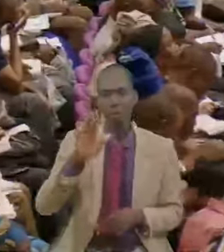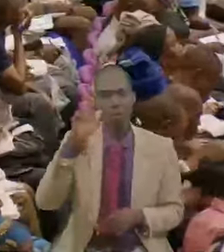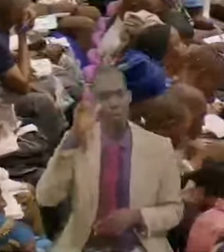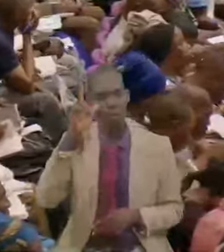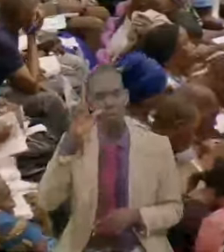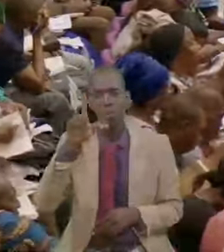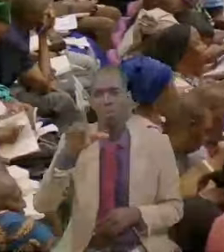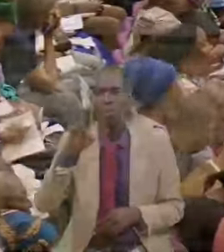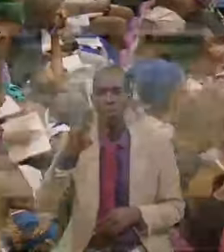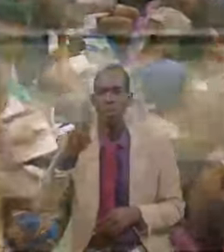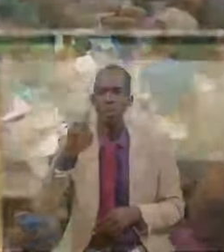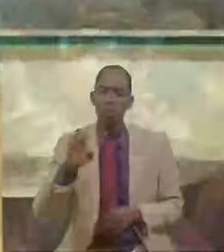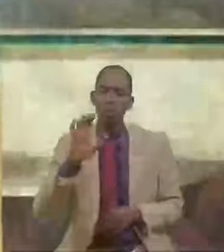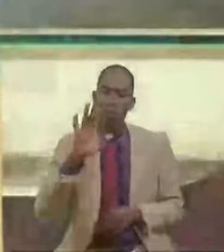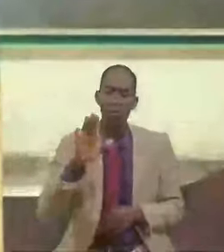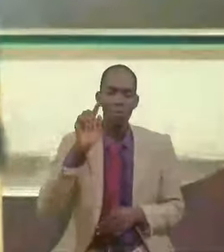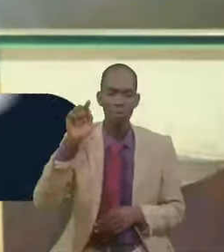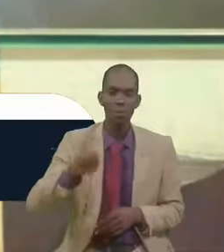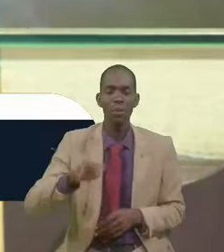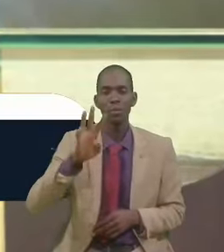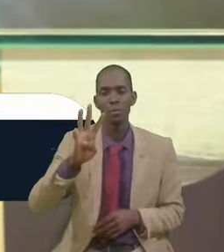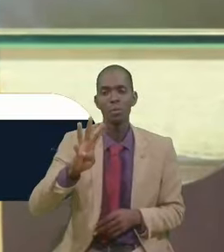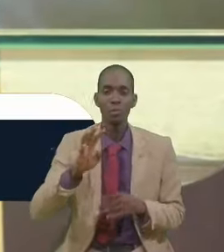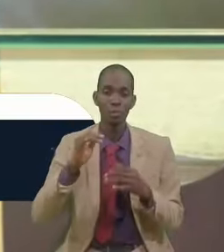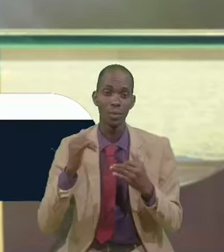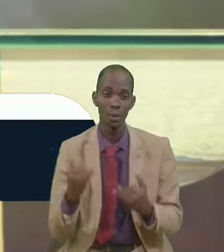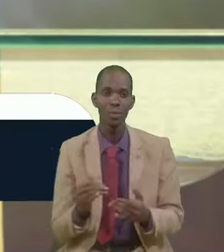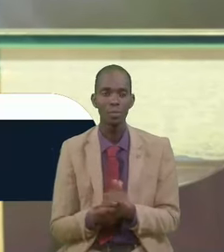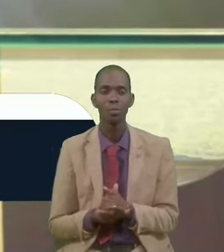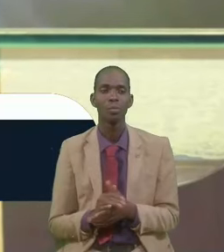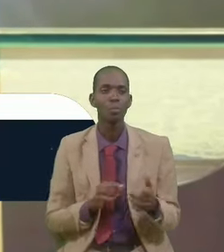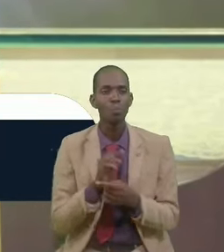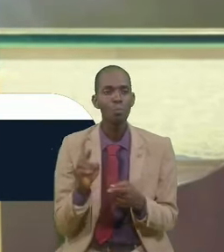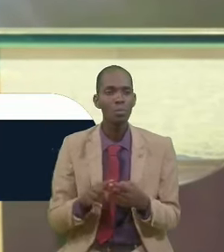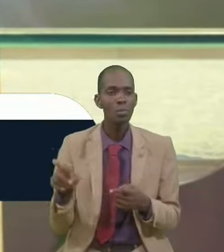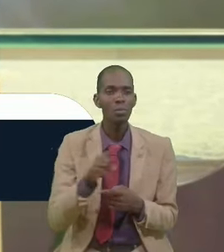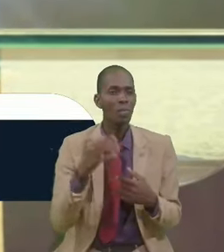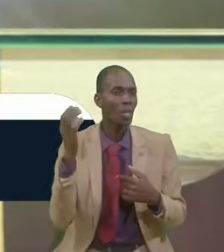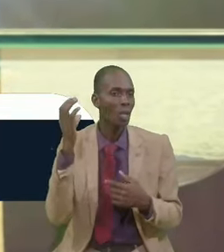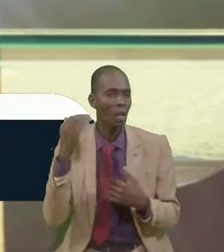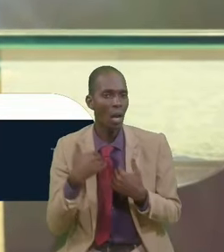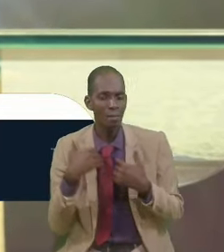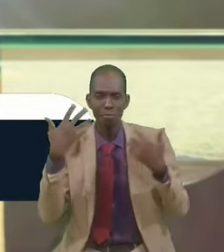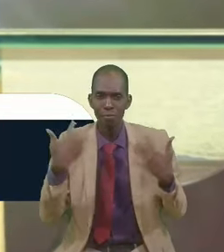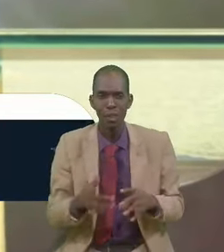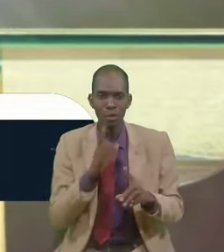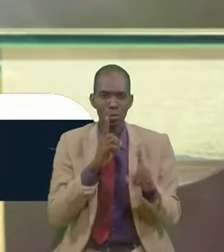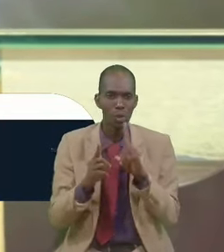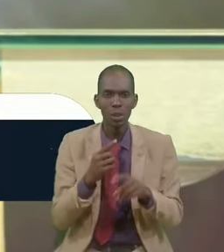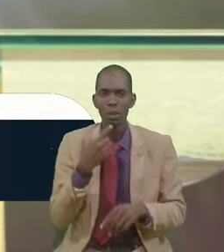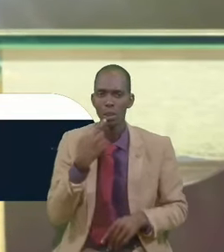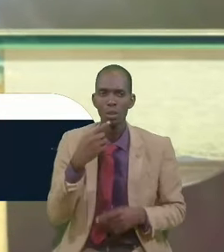lis le verset 4, Luc 5, 4. Lorsqu'il eut cessé de parler, il dit à